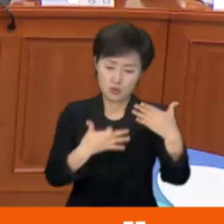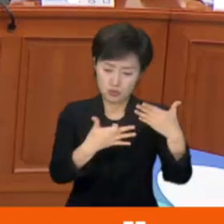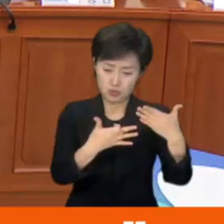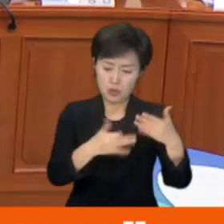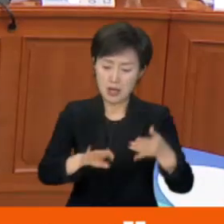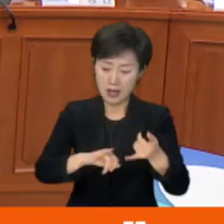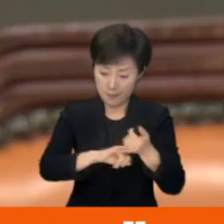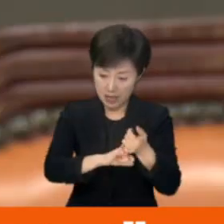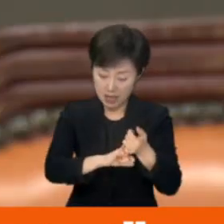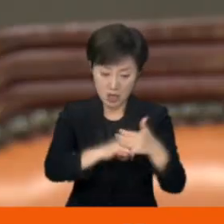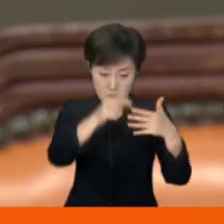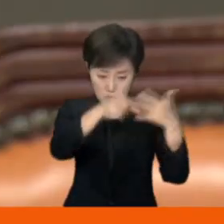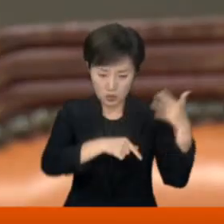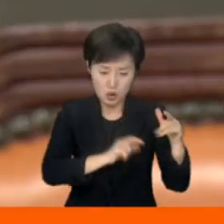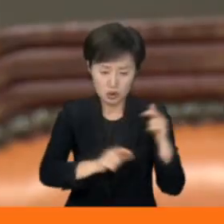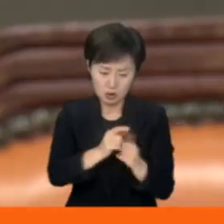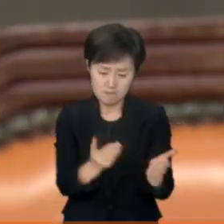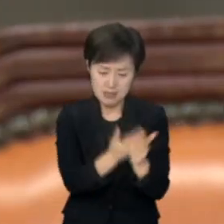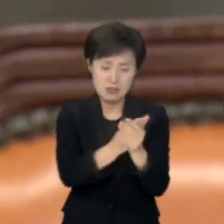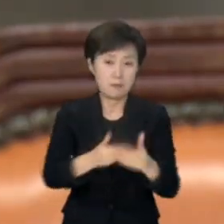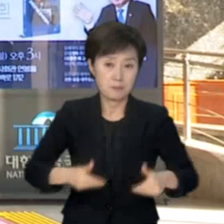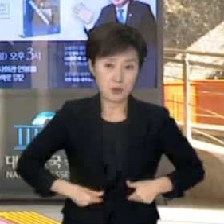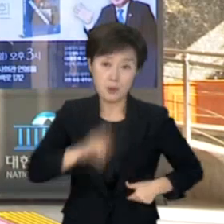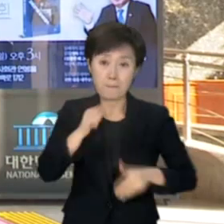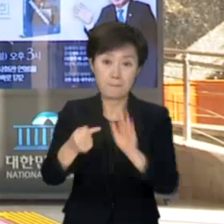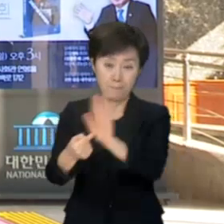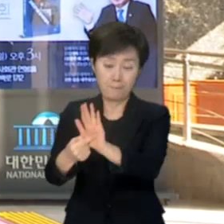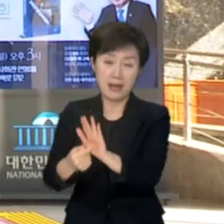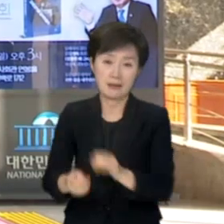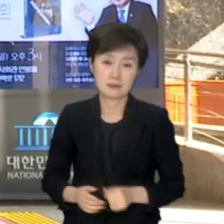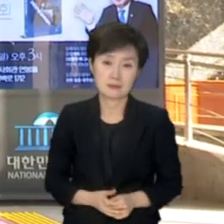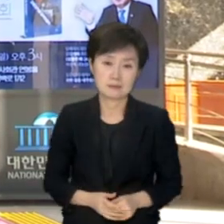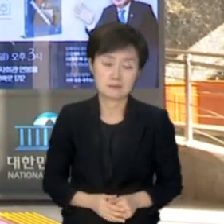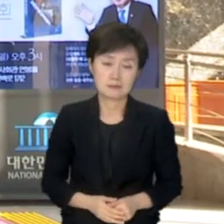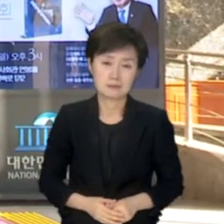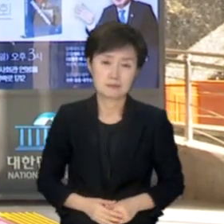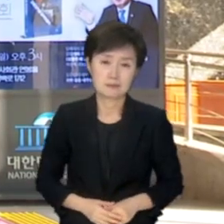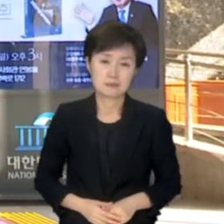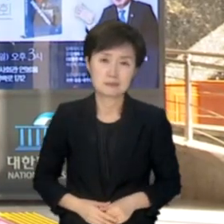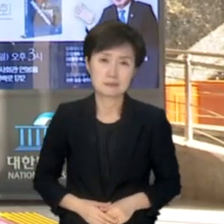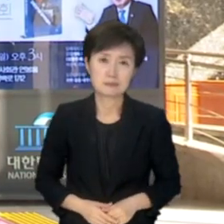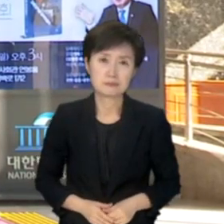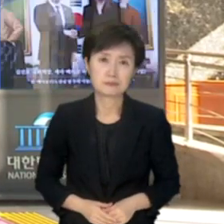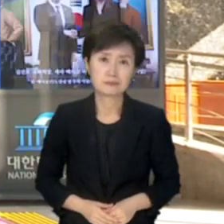더욱 유지, 확대시켜야 한다고 주장했습니다. 지금까지 국회에서 전해드렸습니다.